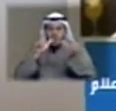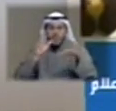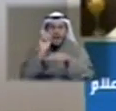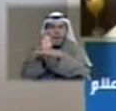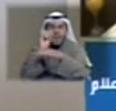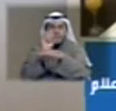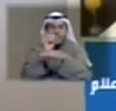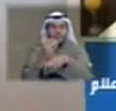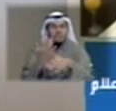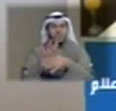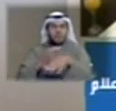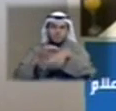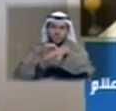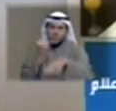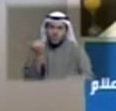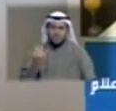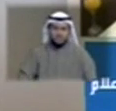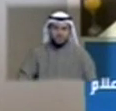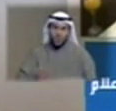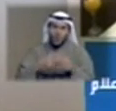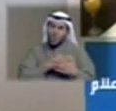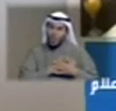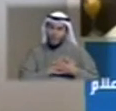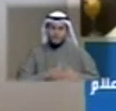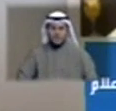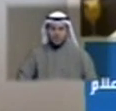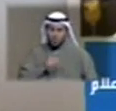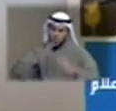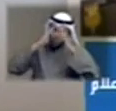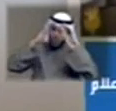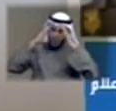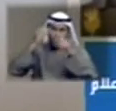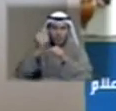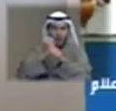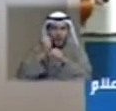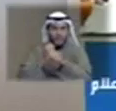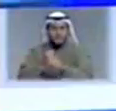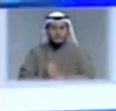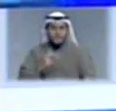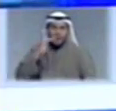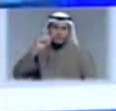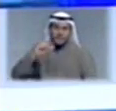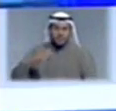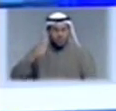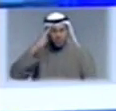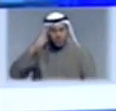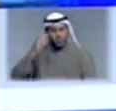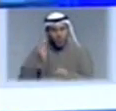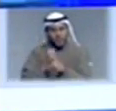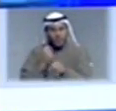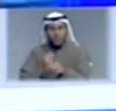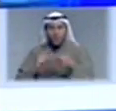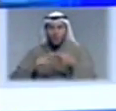للظروف الاقتصادية التي تمر بها دولتنا الحبيبة الكويت. نعم، كل الشكر والتقدير للأستاذ محمد العواش الوكيل المساعد